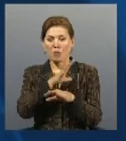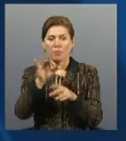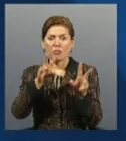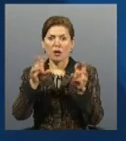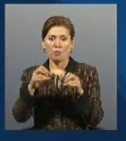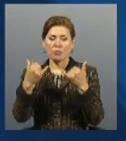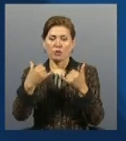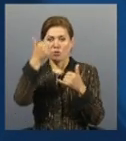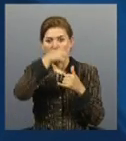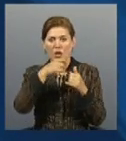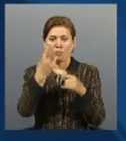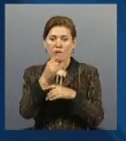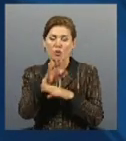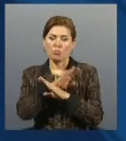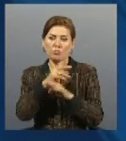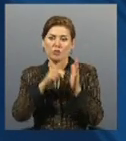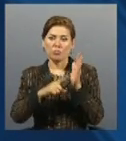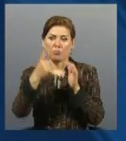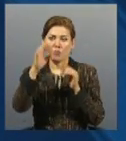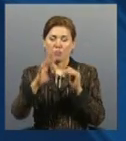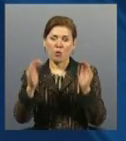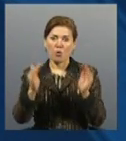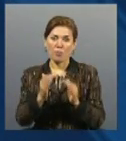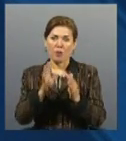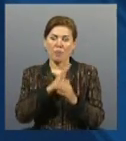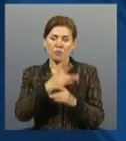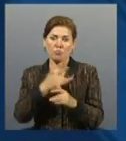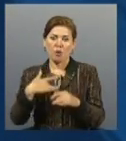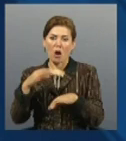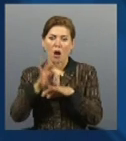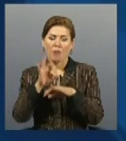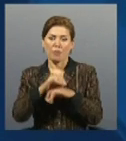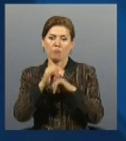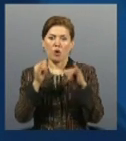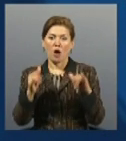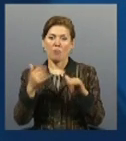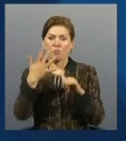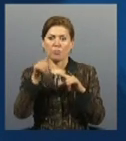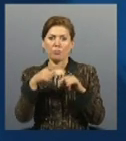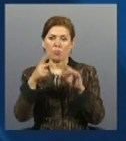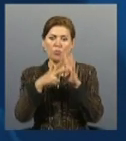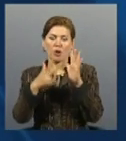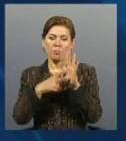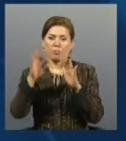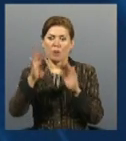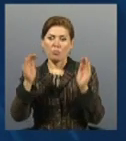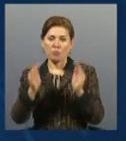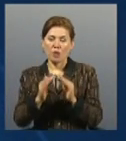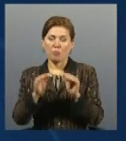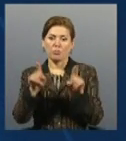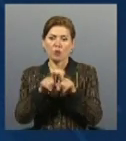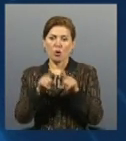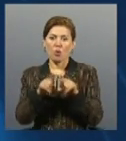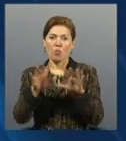айтсам, осы жылы бала өлімі 71%-ға азайған, туберкулез ауруының таралуы 5,8%-ға кеміген. Сондай-ақ